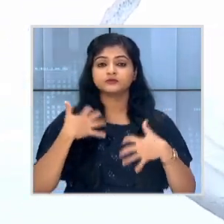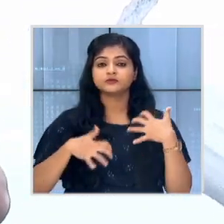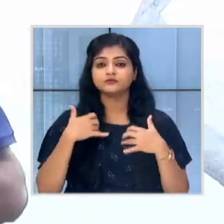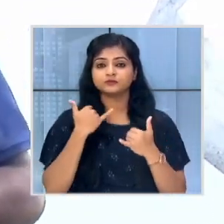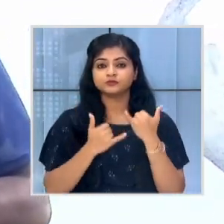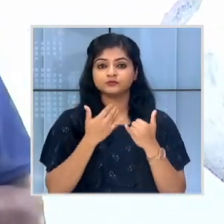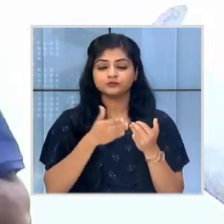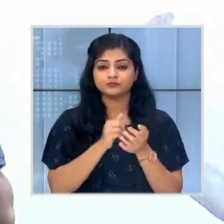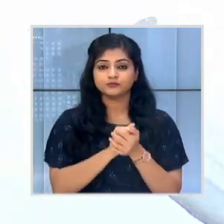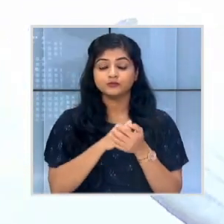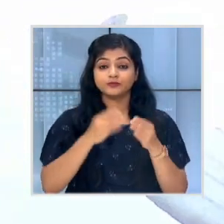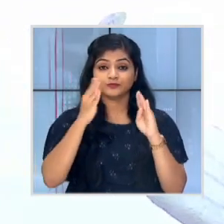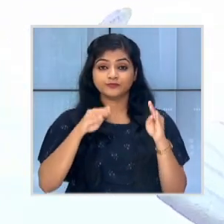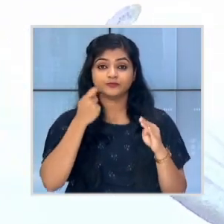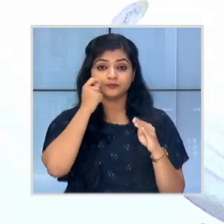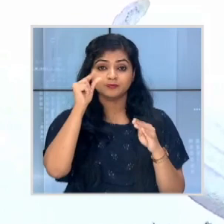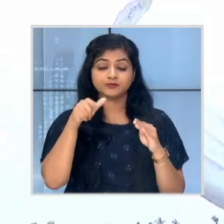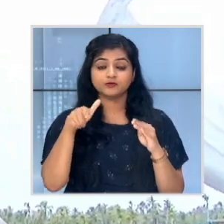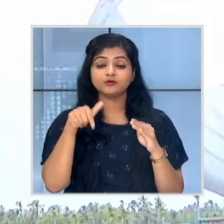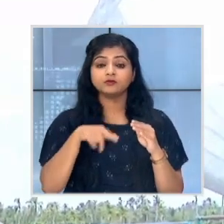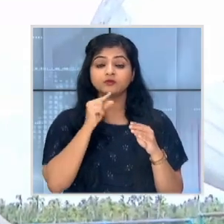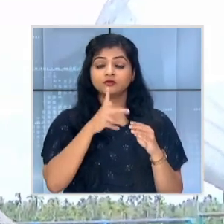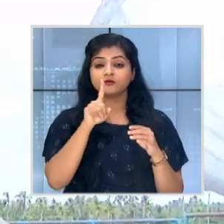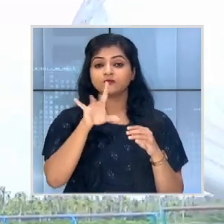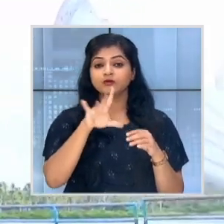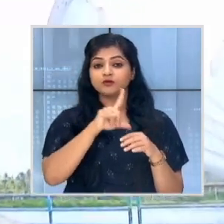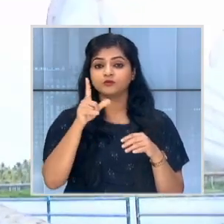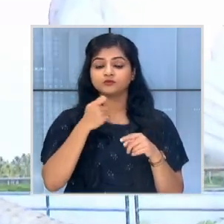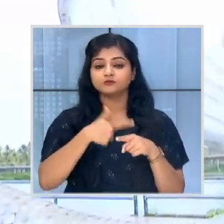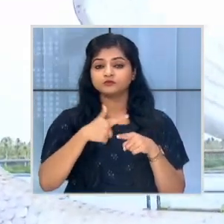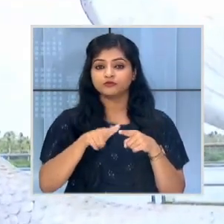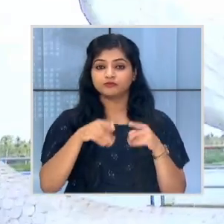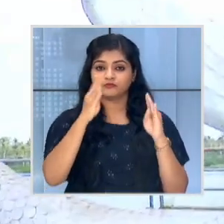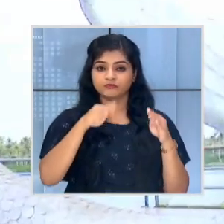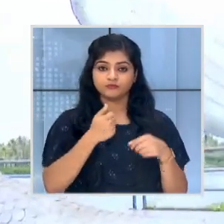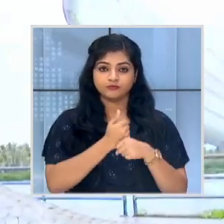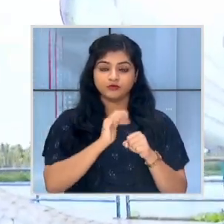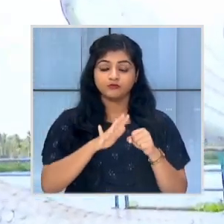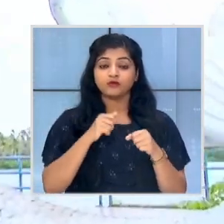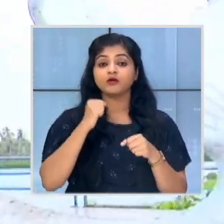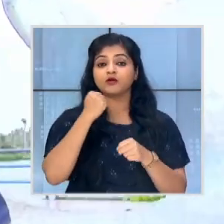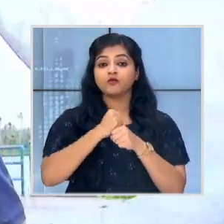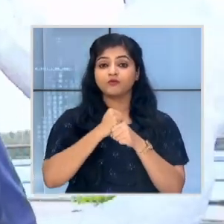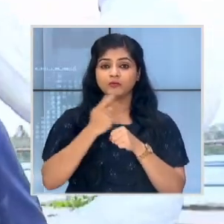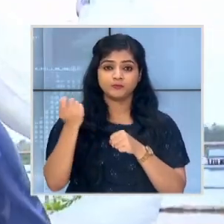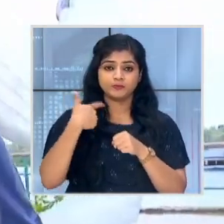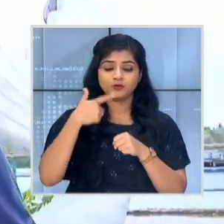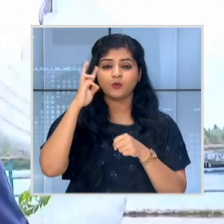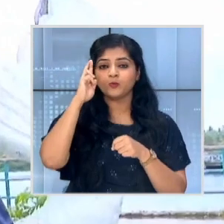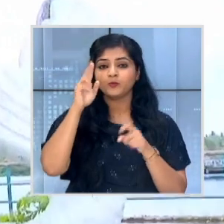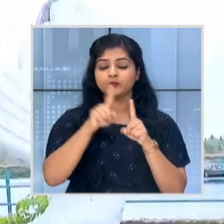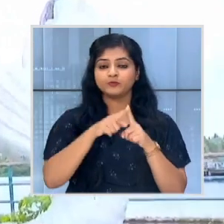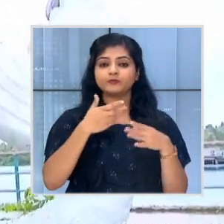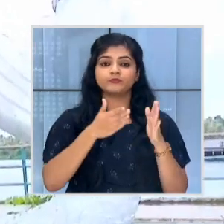ശില്പി പറയുന്നതനുസരിച്ചാണെങ്കിൽ 15 ലക്ഷം രൂപ ഈ ശില്പ നിർമ്മാണത്തിനായി അദ്ദേഹത്തിന് ചെലവഴിക്കേണ്ടി വന്നു. സർക്കാരിനെ വിശ്വസിച്ചാണ് അദ്ദേഹം ഈ ശില്പനിർമ്മാണം തുടങ്ങിയതും